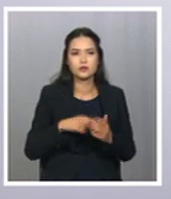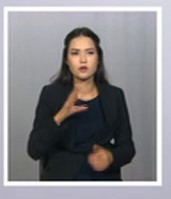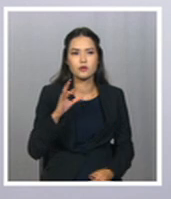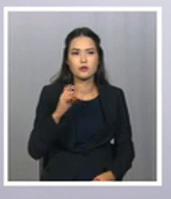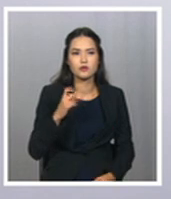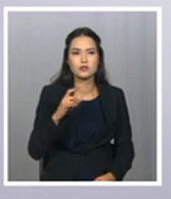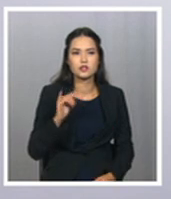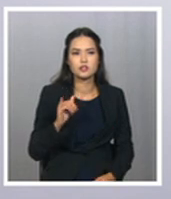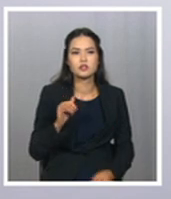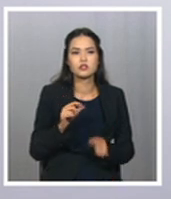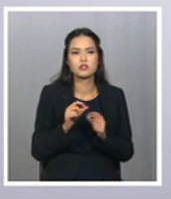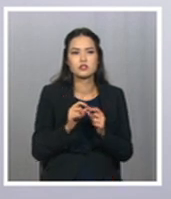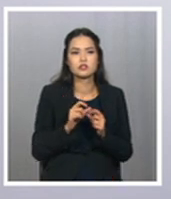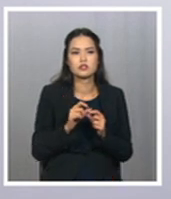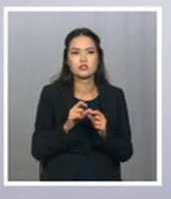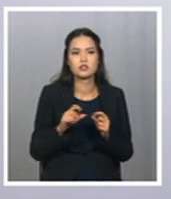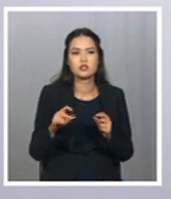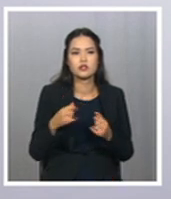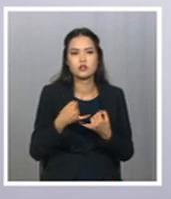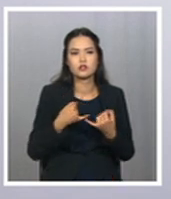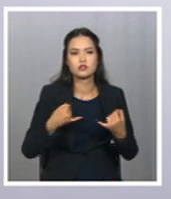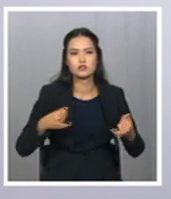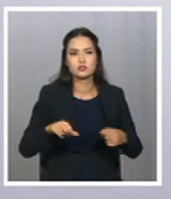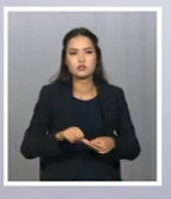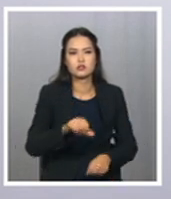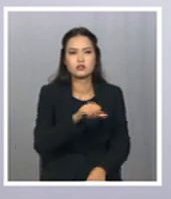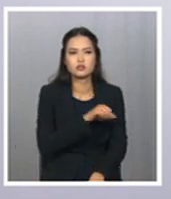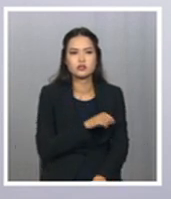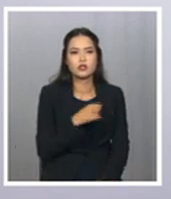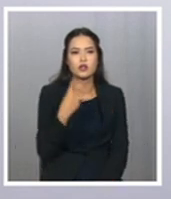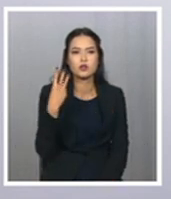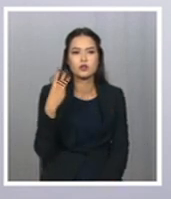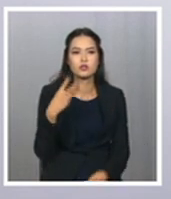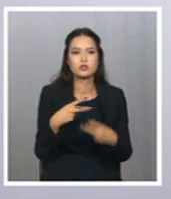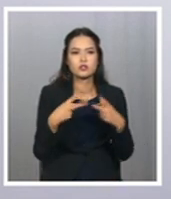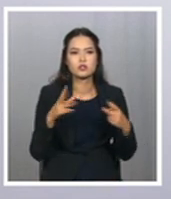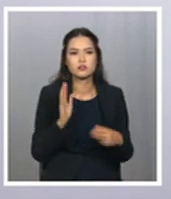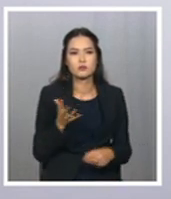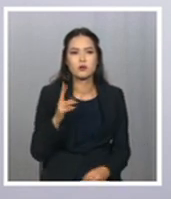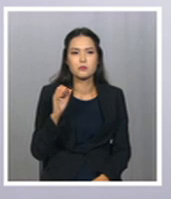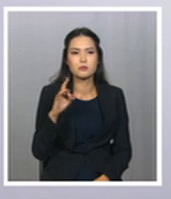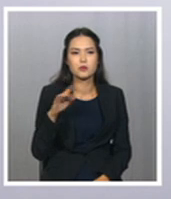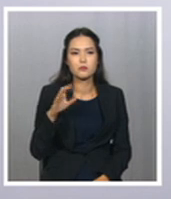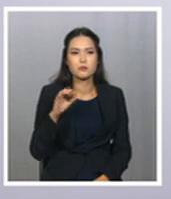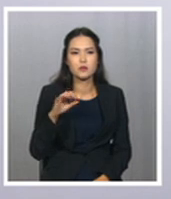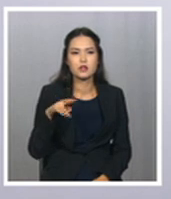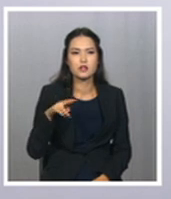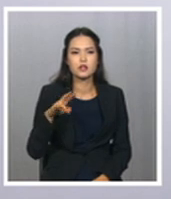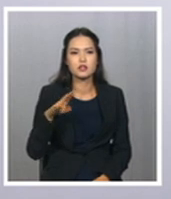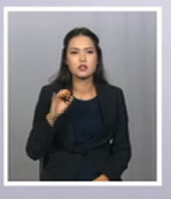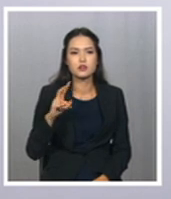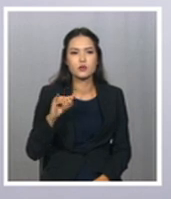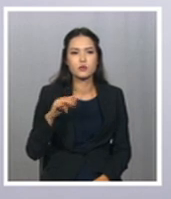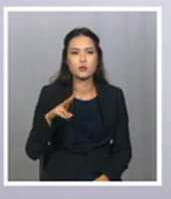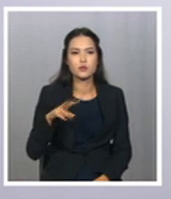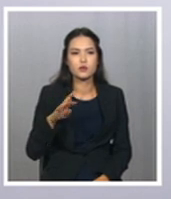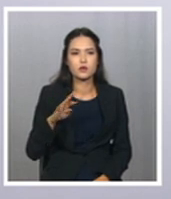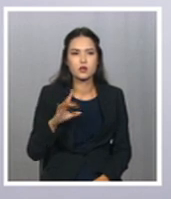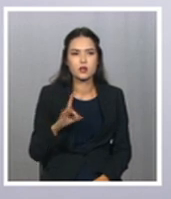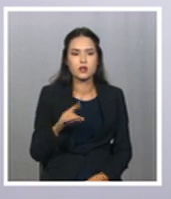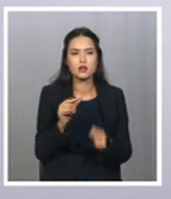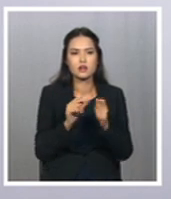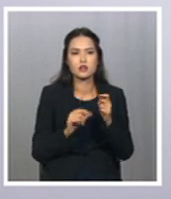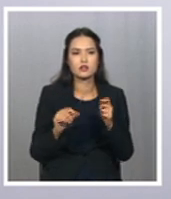жазықтығына ұзындығы 3-ке тең болатын перпендикуляр кесіндіні саламыз. Яғни А1 нүктесінен перпендикуляр